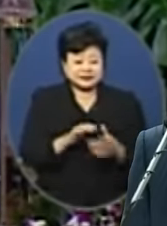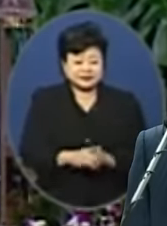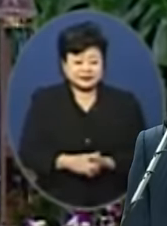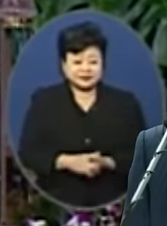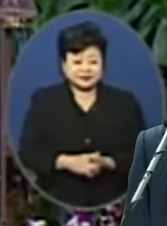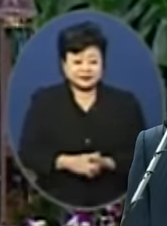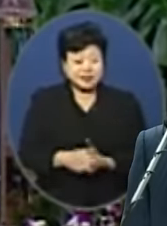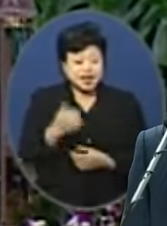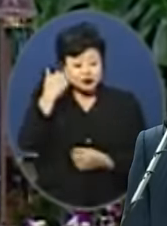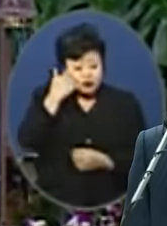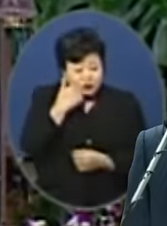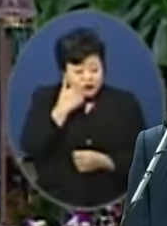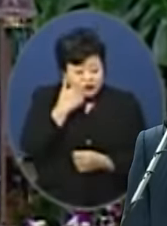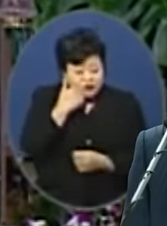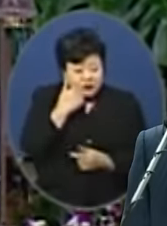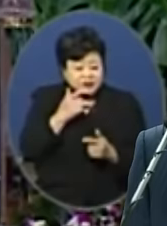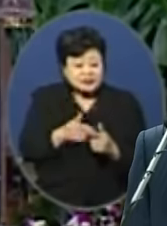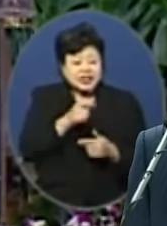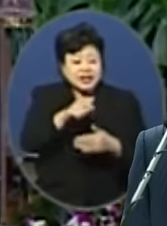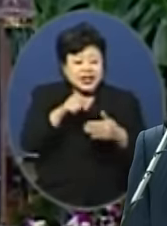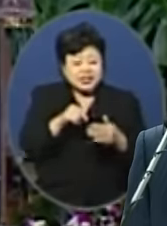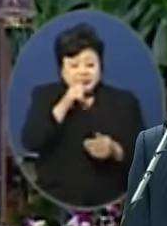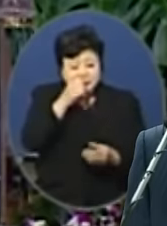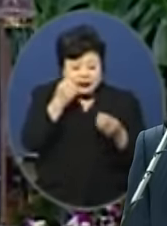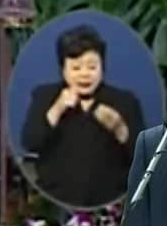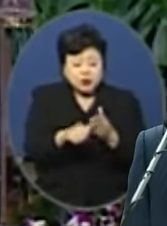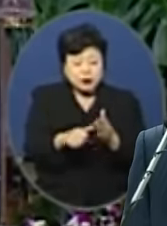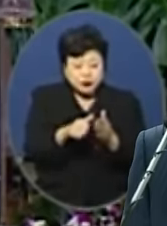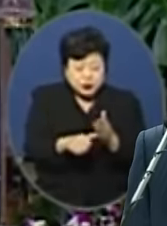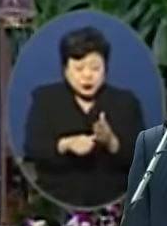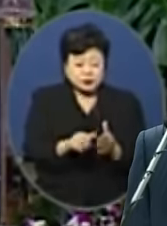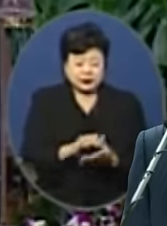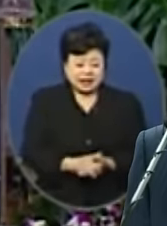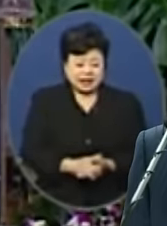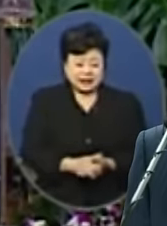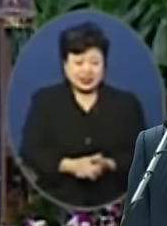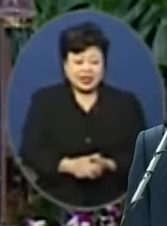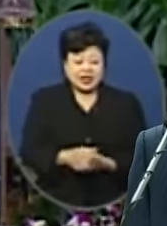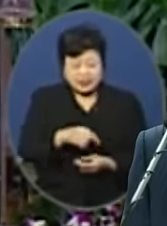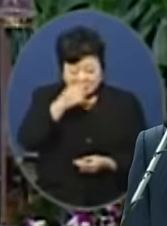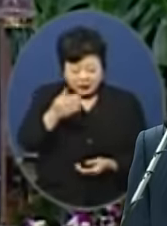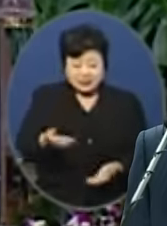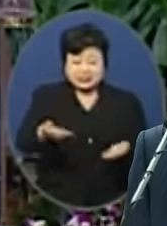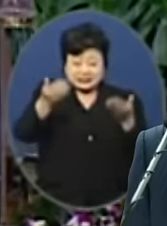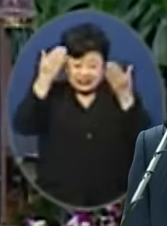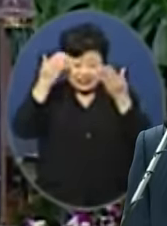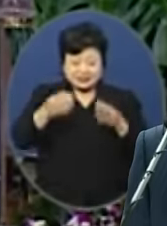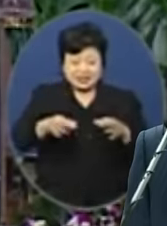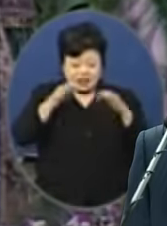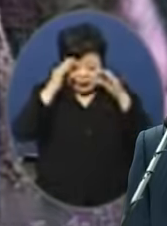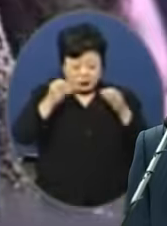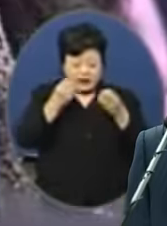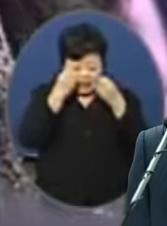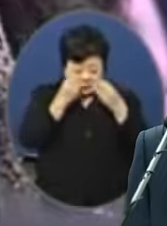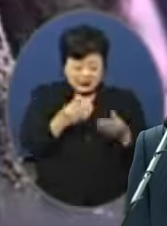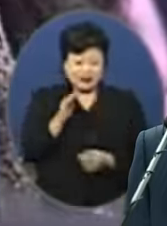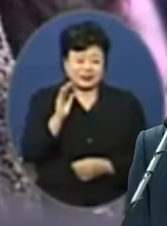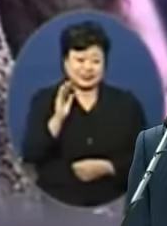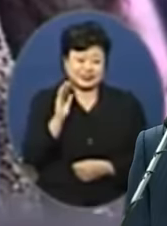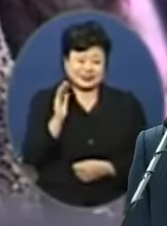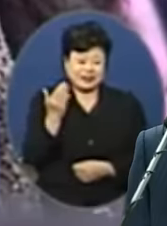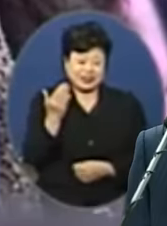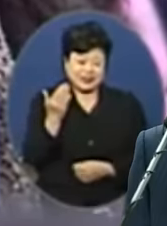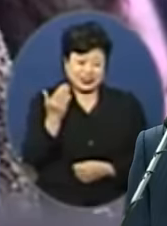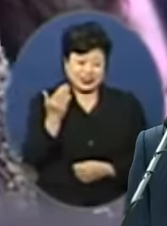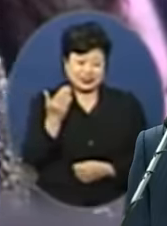한번 읽어보십시다. 누구든지 그리스도 안에 있으면 새로운 피조물이라. 이전 것은 지나갔으니 보라